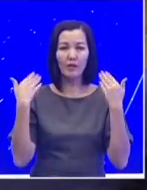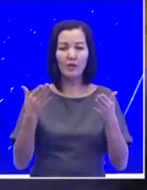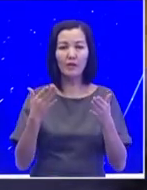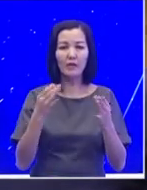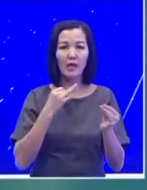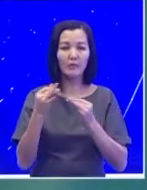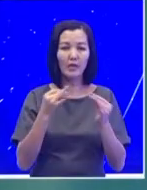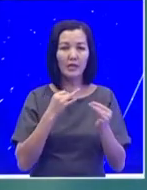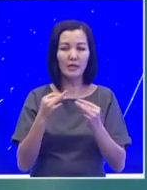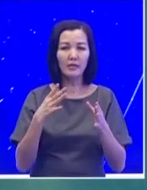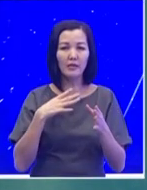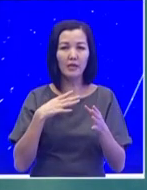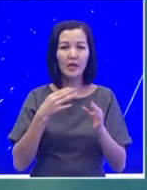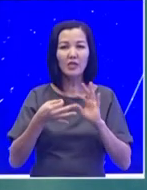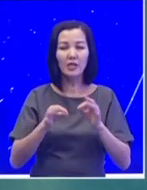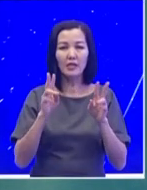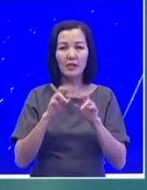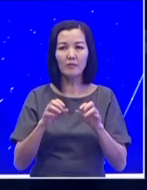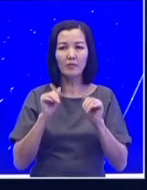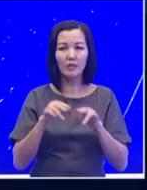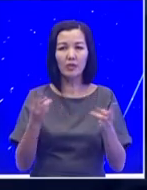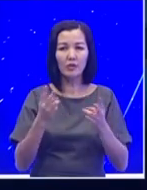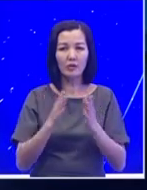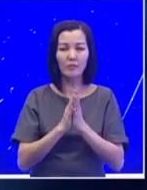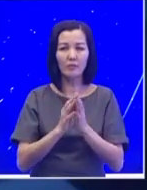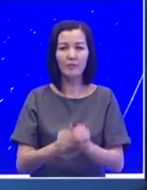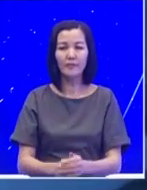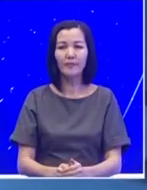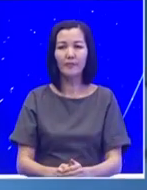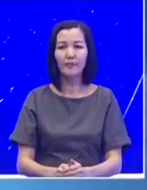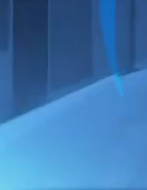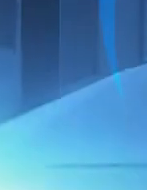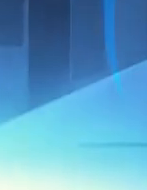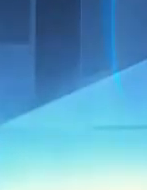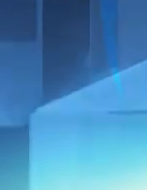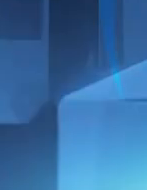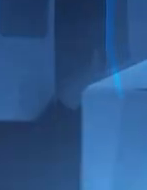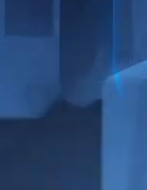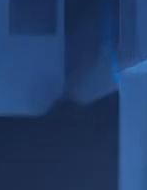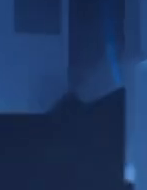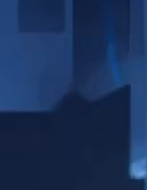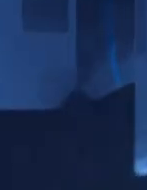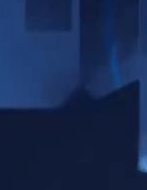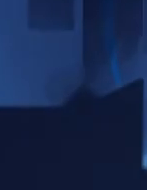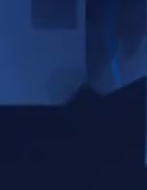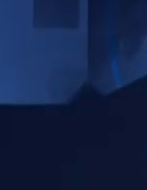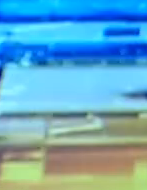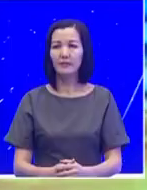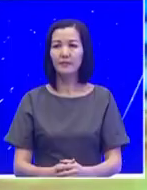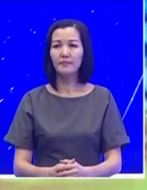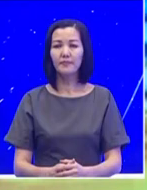обещали тщательно рассмотреть и найти пути решения. Ануар Амангельдинов, Жайк Курманбаев, телеканал ЖТСУ.